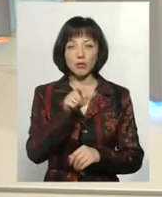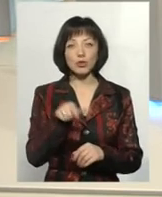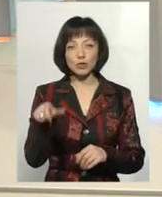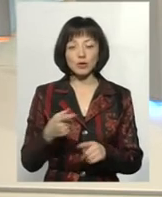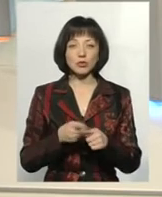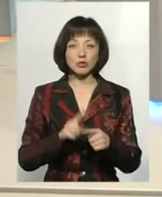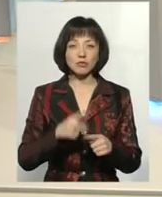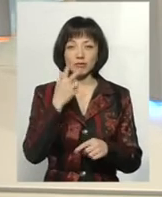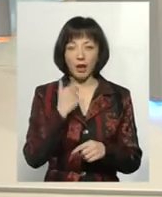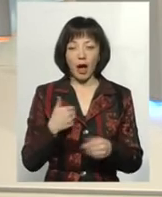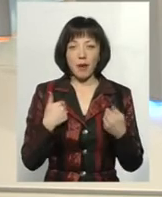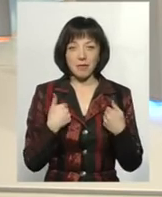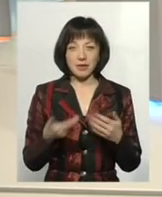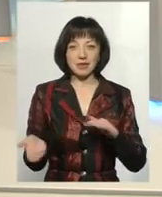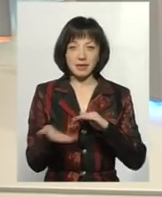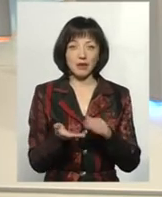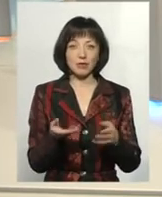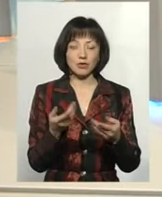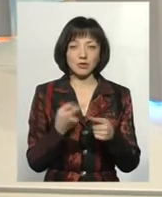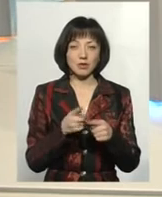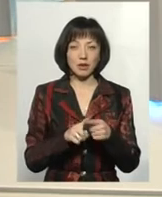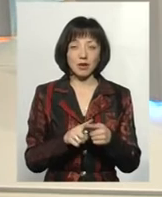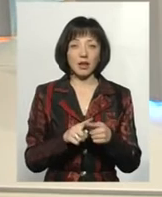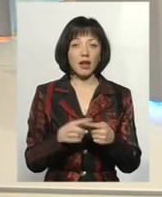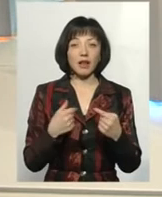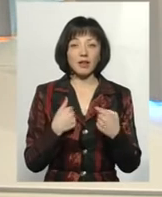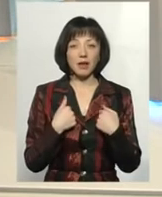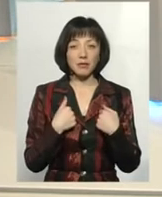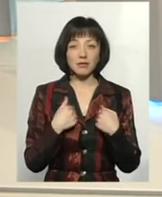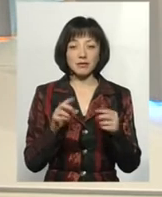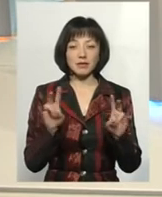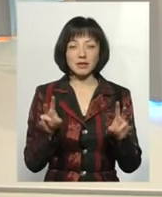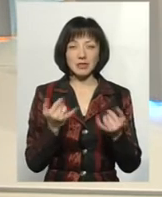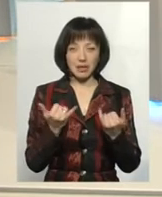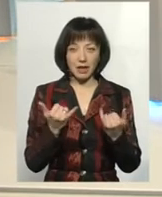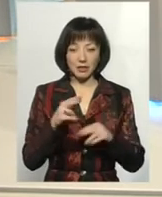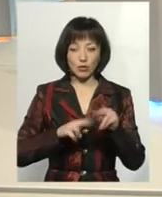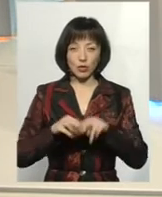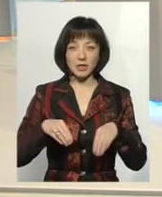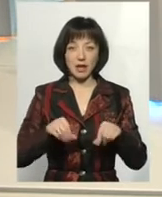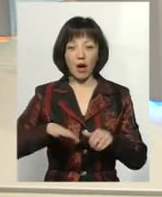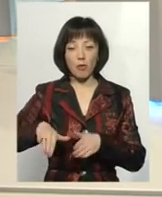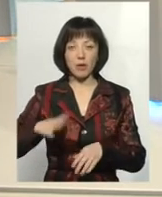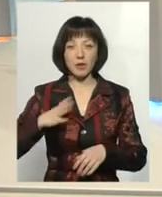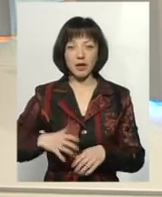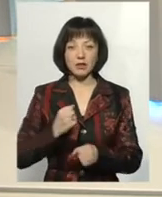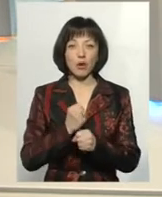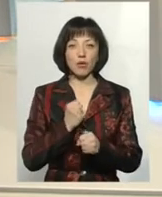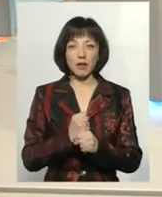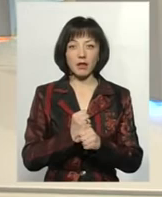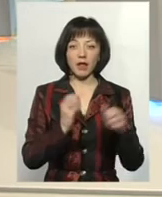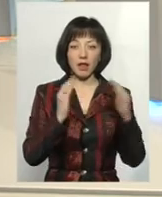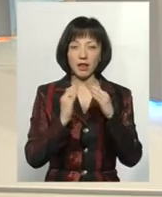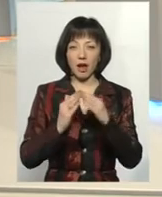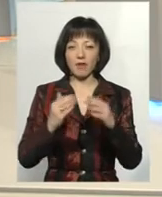уже це з а ми зрізаємо те, що дике. А ми можна, ми зараз забудовуємо землю, а потім нам прийдеться робити на дахах